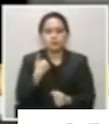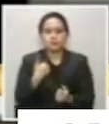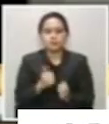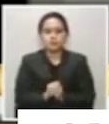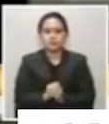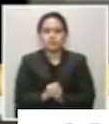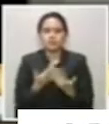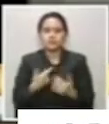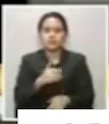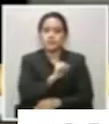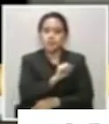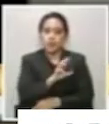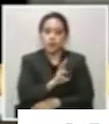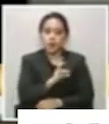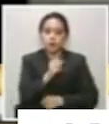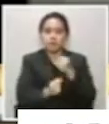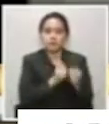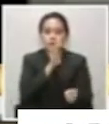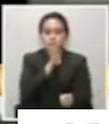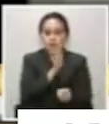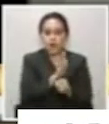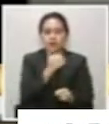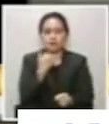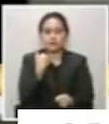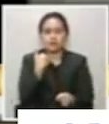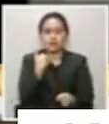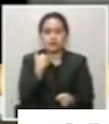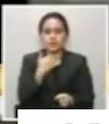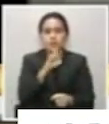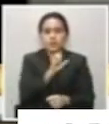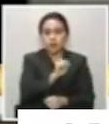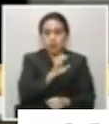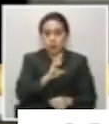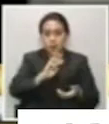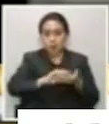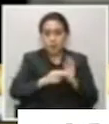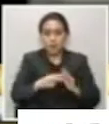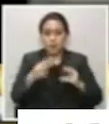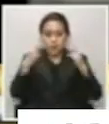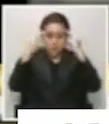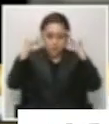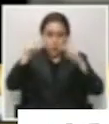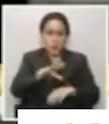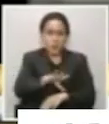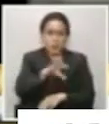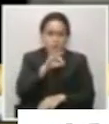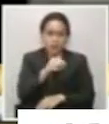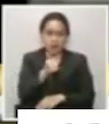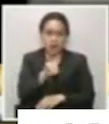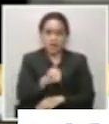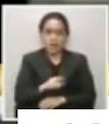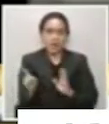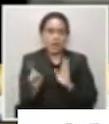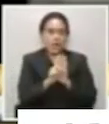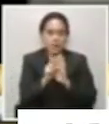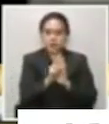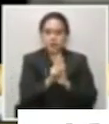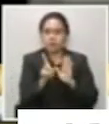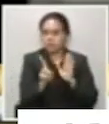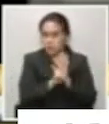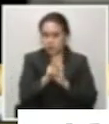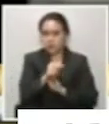สว.สว.สามารถเลือกนายกรัฐมนตรีได้มากกว่า1ครั้ง